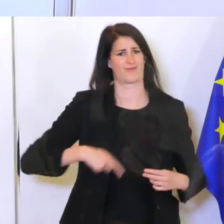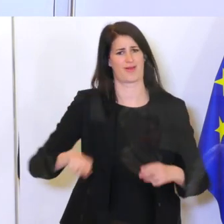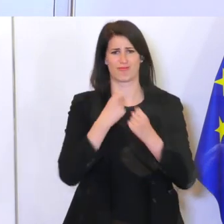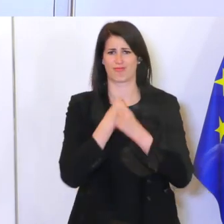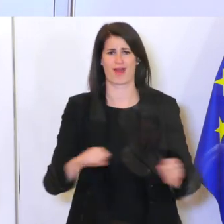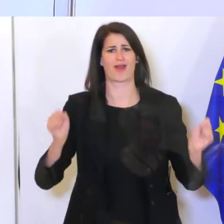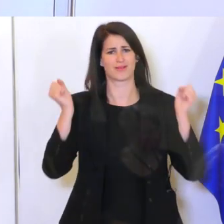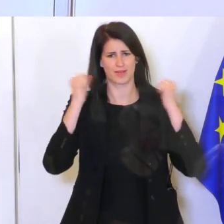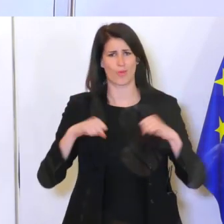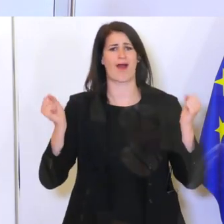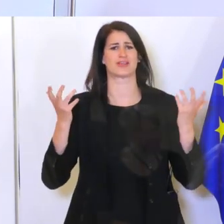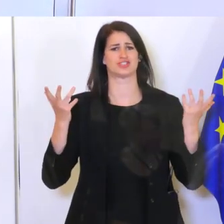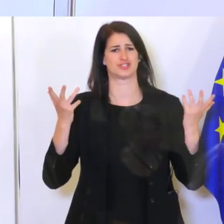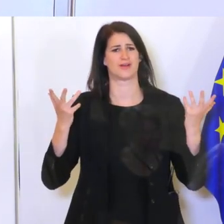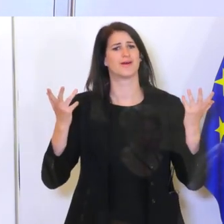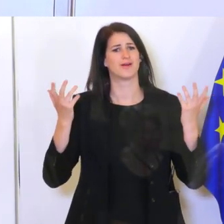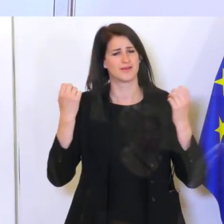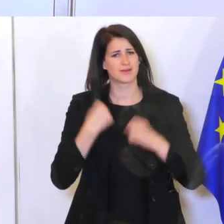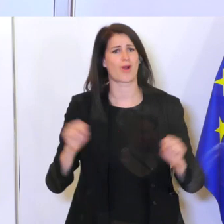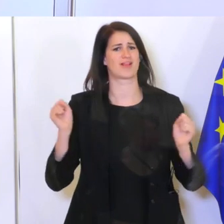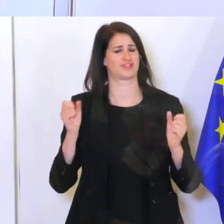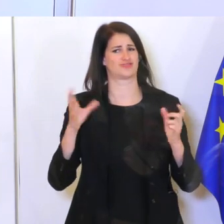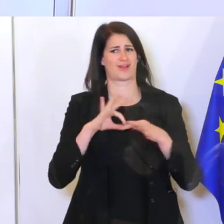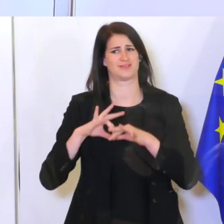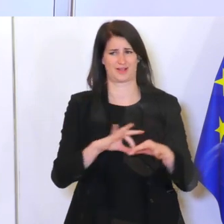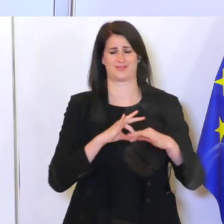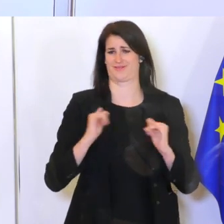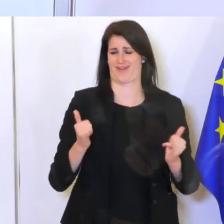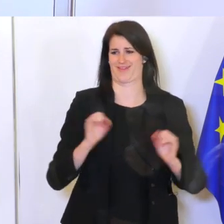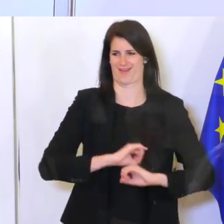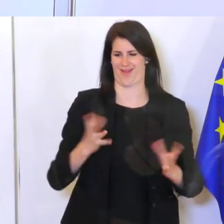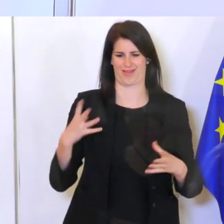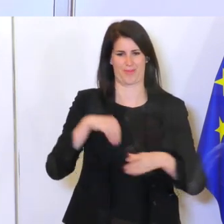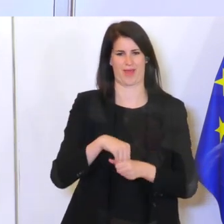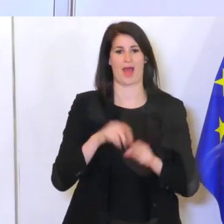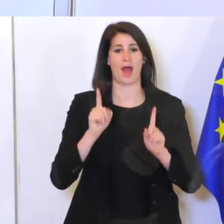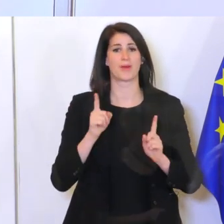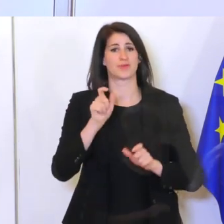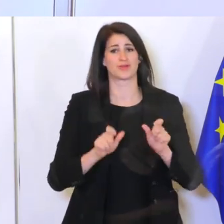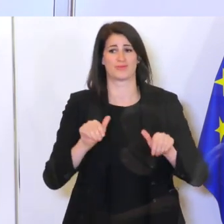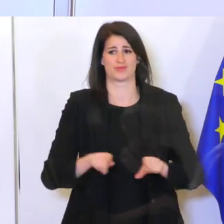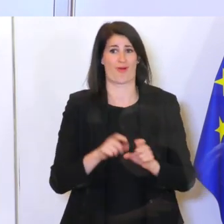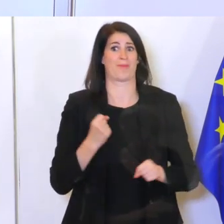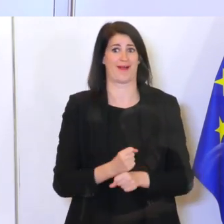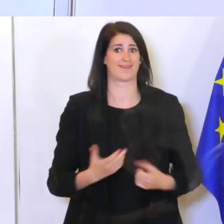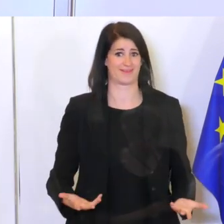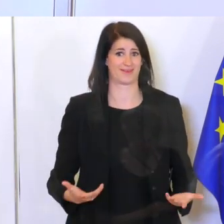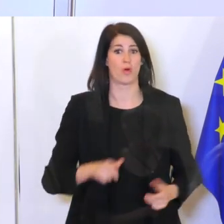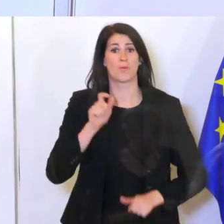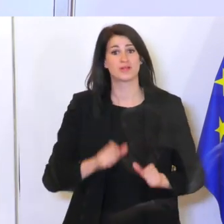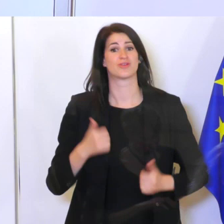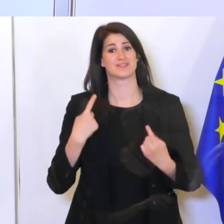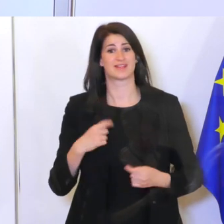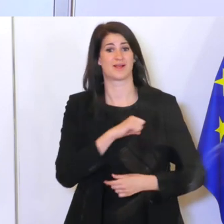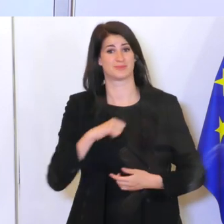Gesellschaft. Aber das muss ja auch wer machen. Und der Beitrag der, in dem Fall, der freischaffenden Künstlerinnen